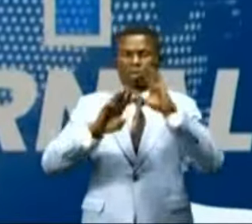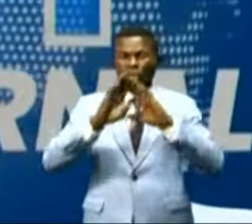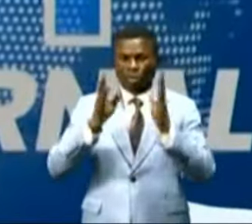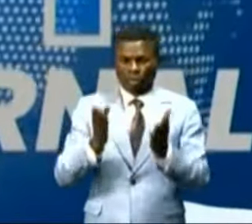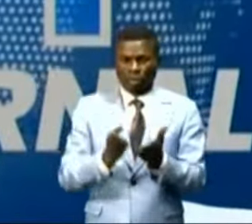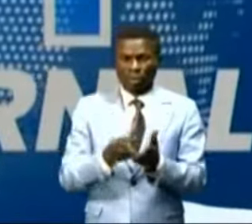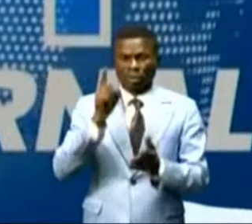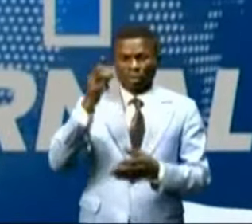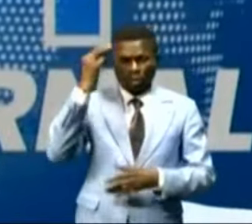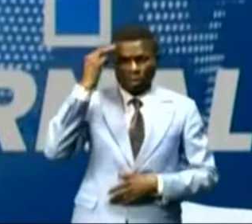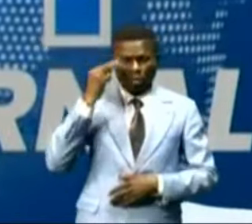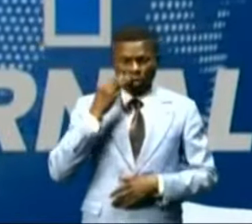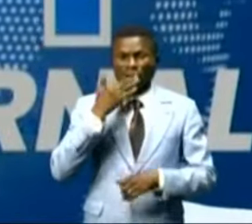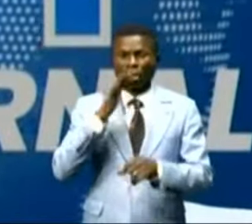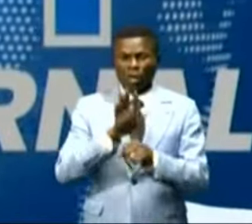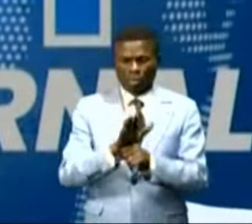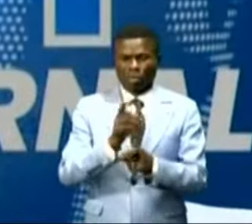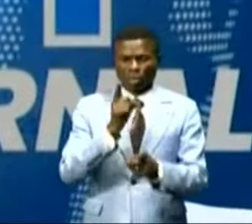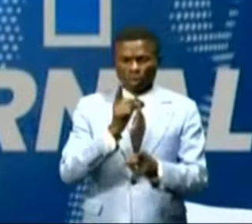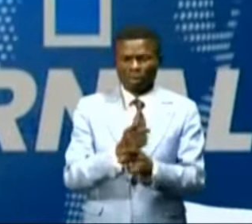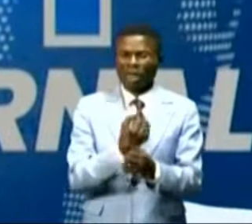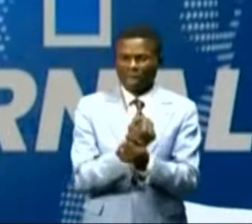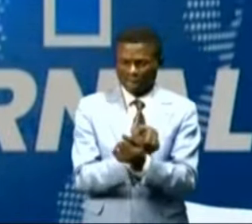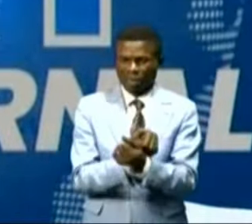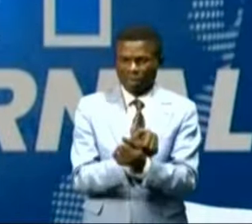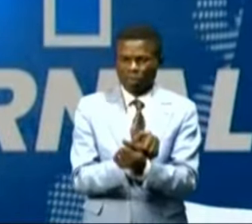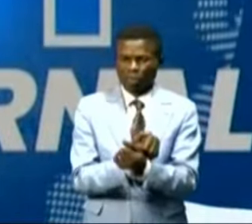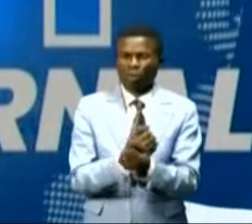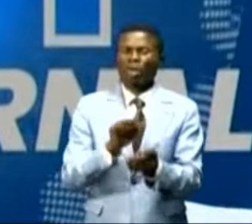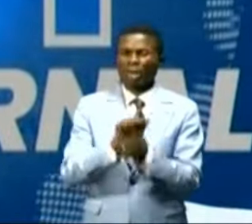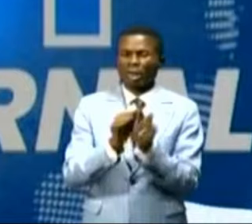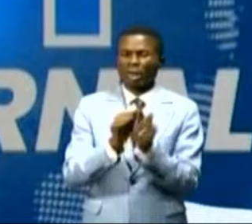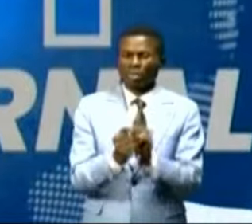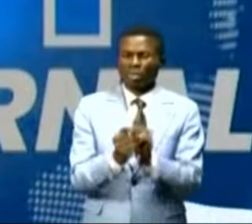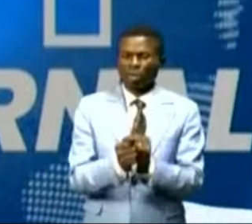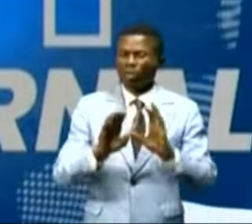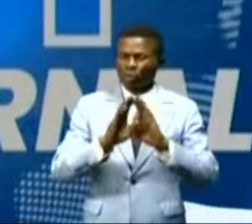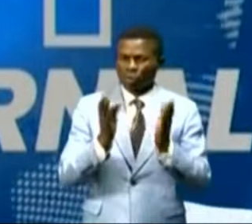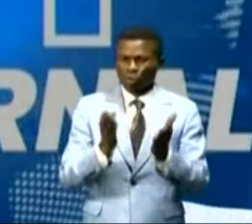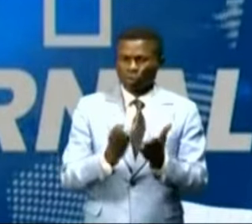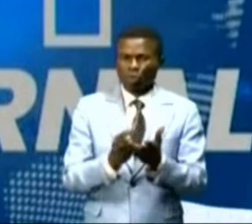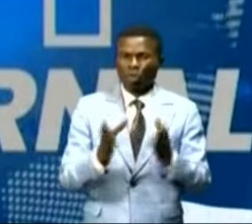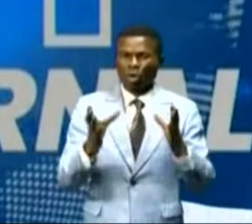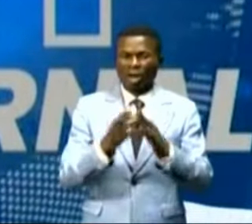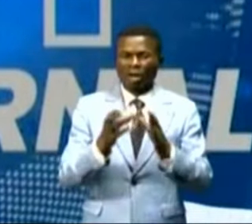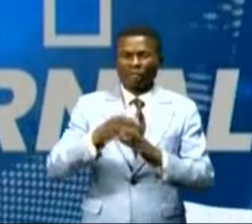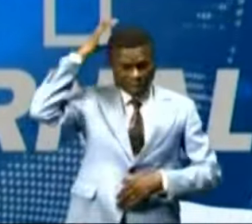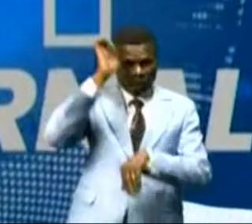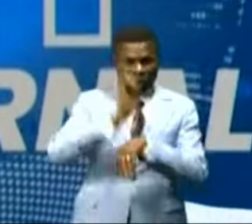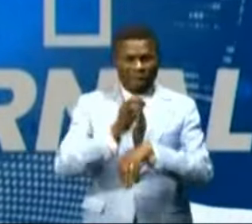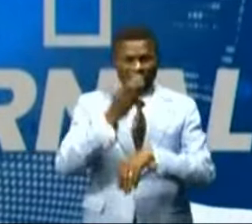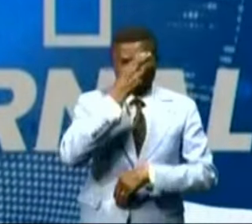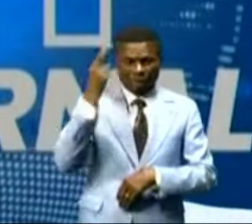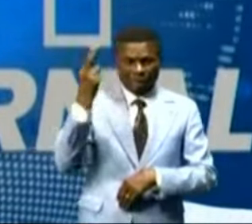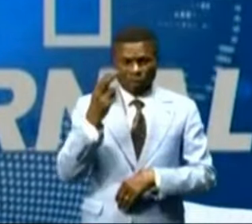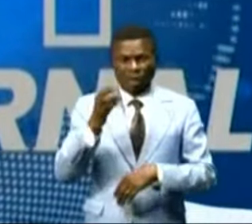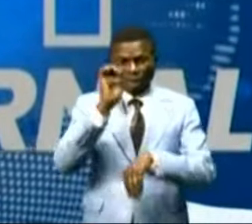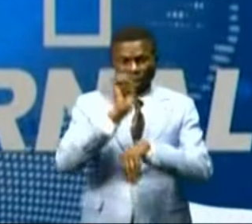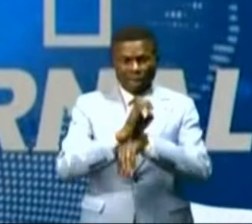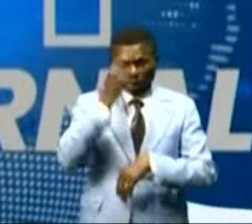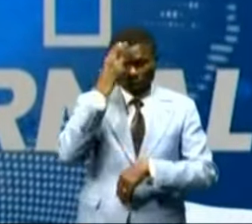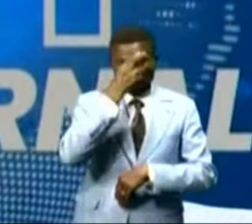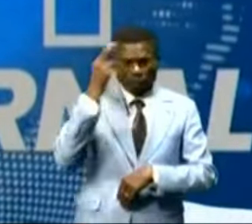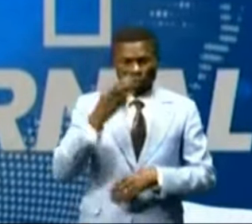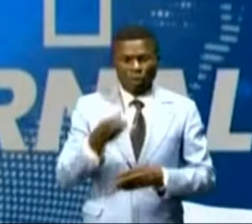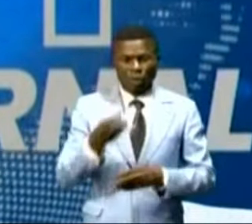la première ministre Judith Suminwa devant les évêques de la SANCO réunis en assemblée plénière. L'Église catholique a